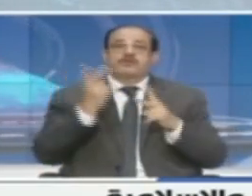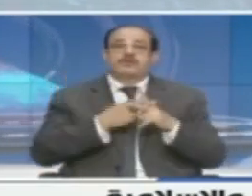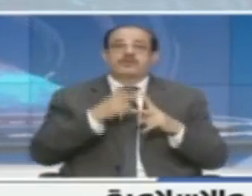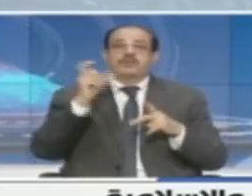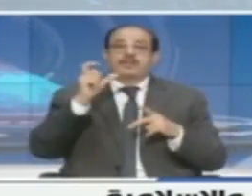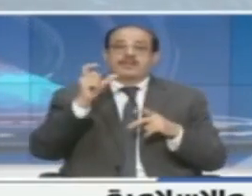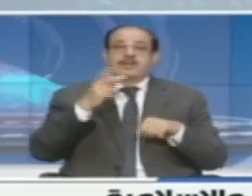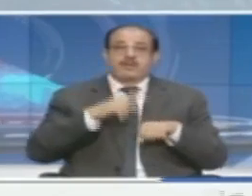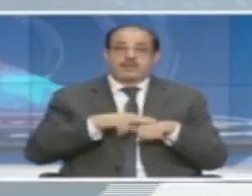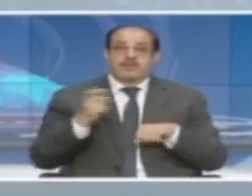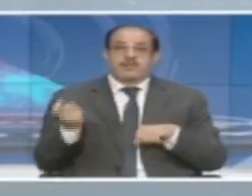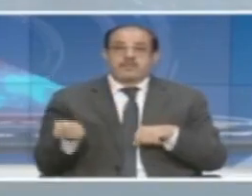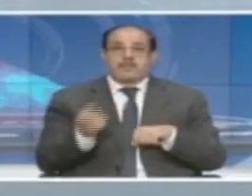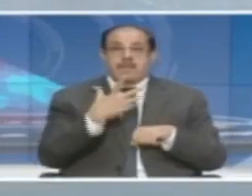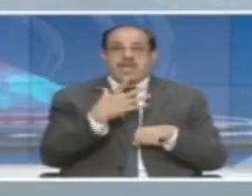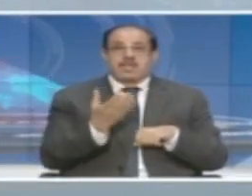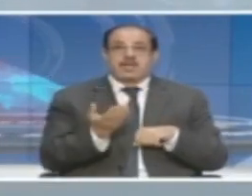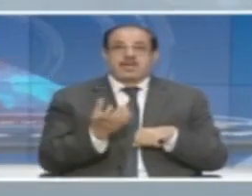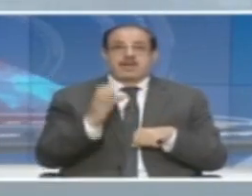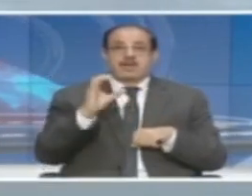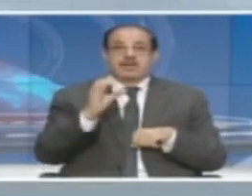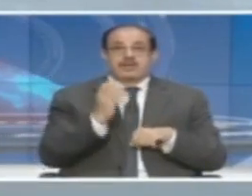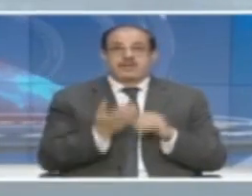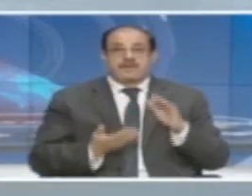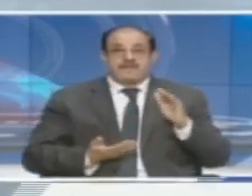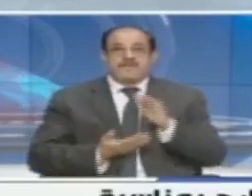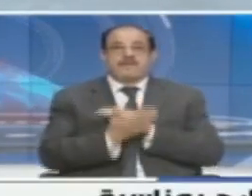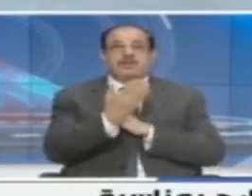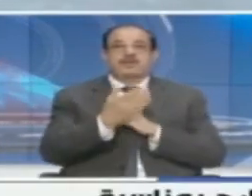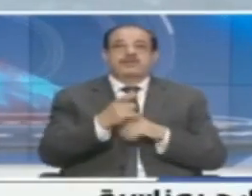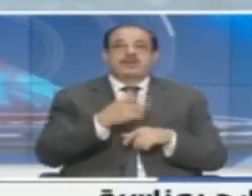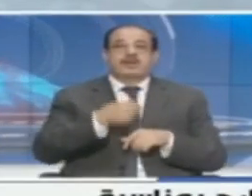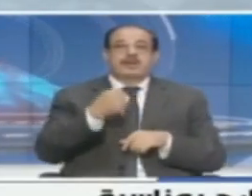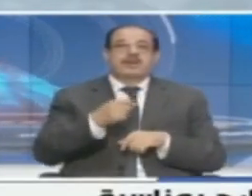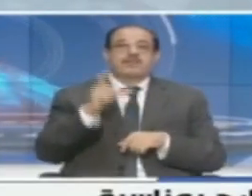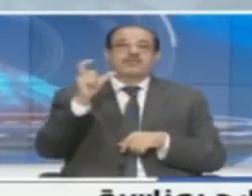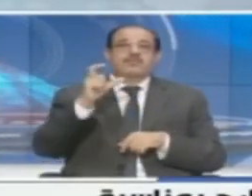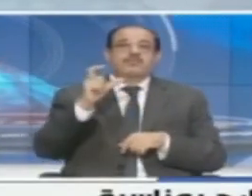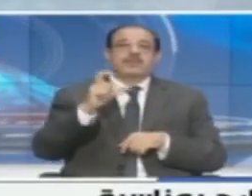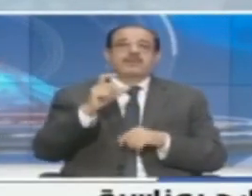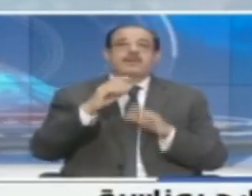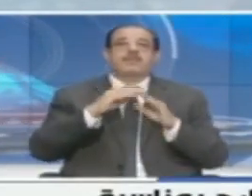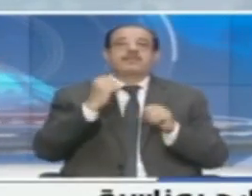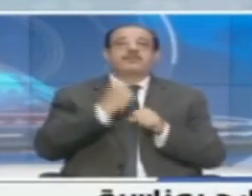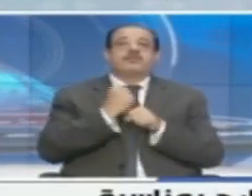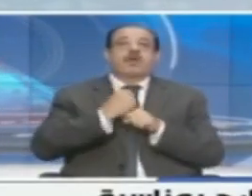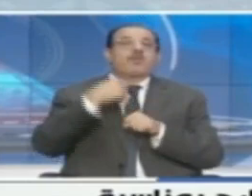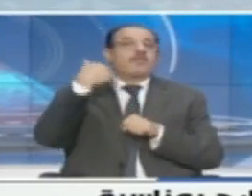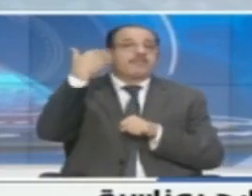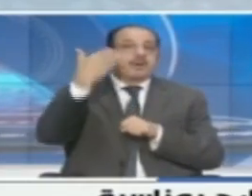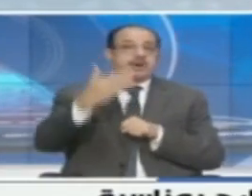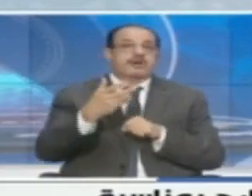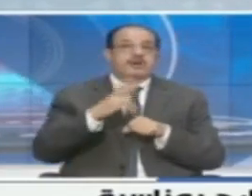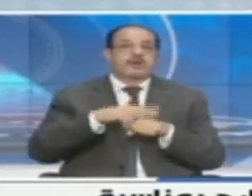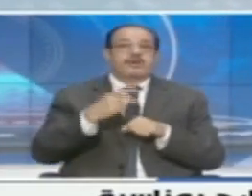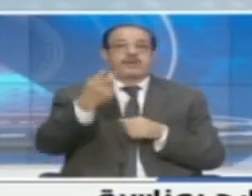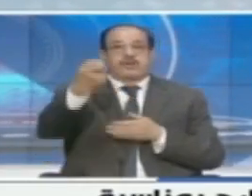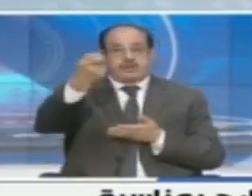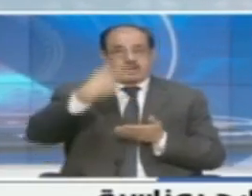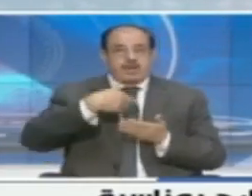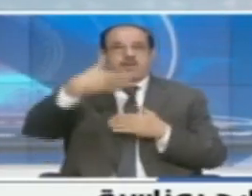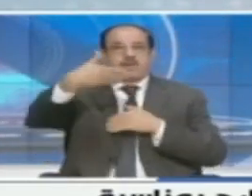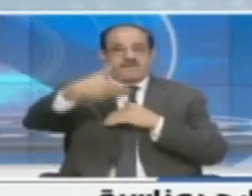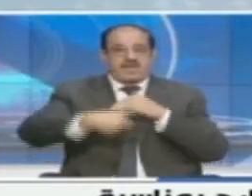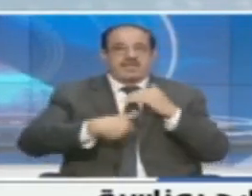لجميع شعوب الأمة الإسلامية. كما بعث الرئيس ببرقية تهنئة إلى مسلمي مصر في الخارج، كما تلقى